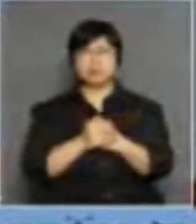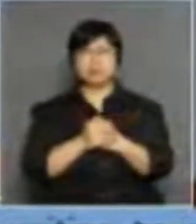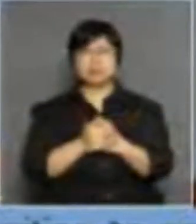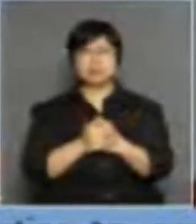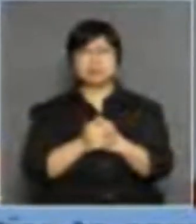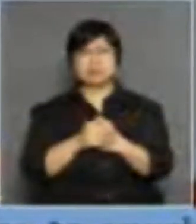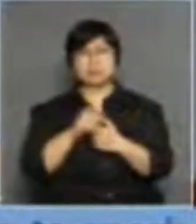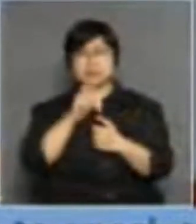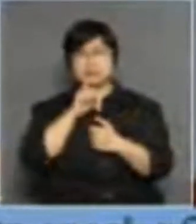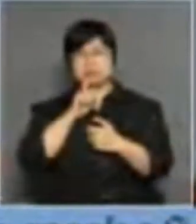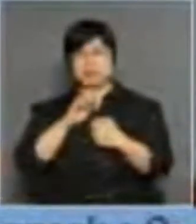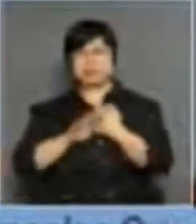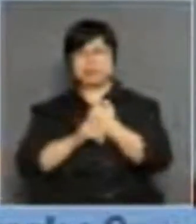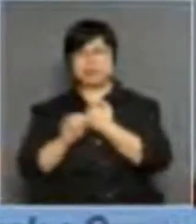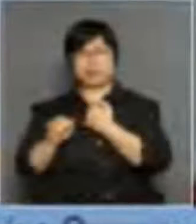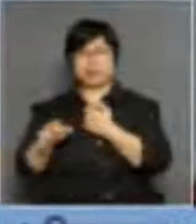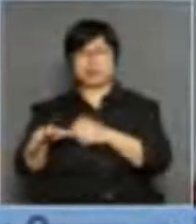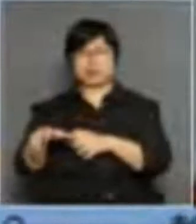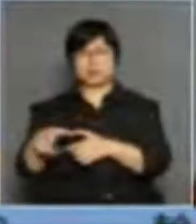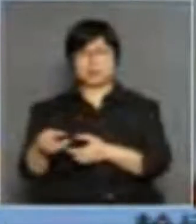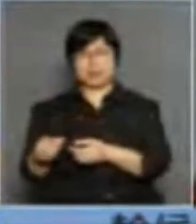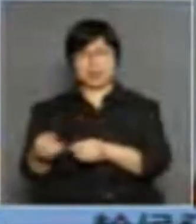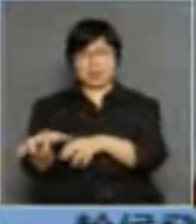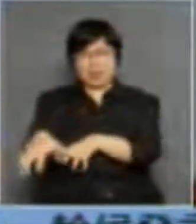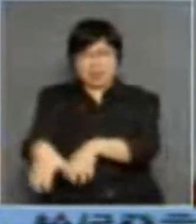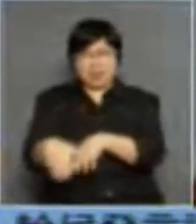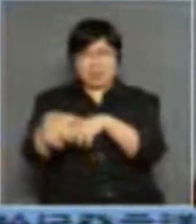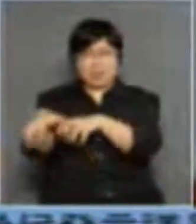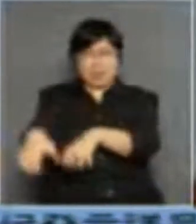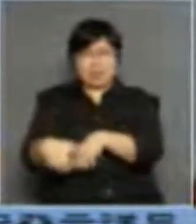有人非法是挖掘啦，